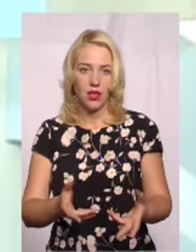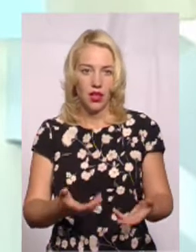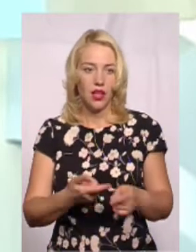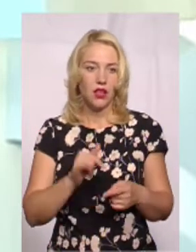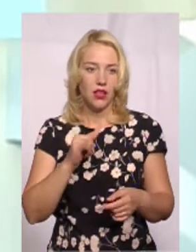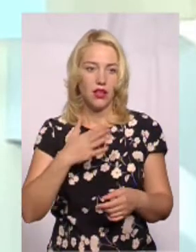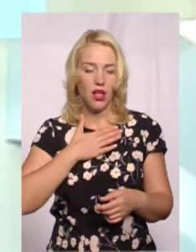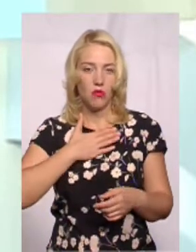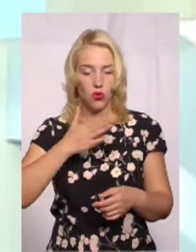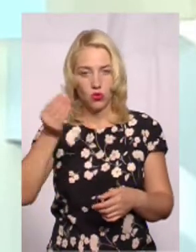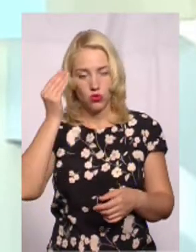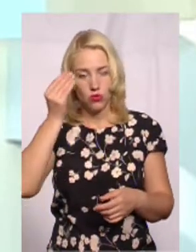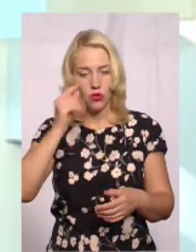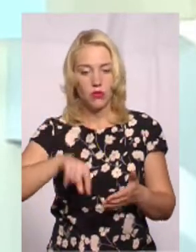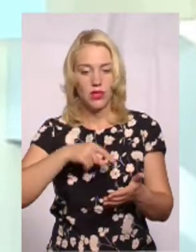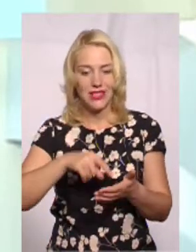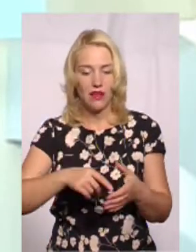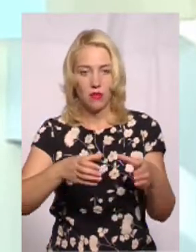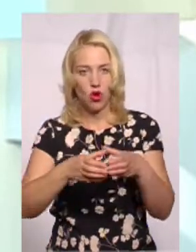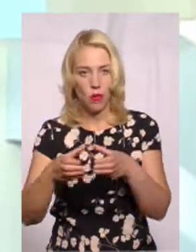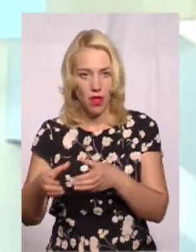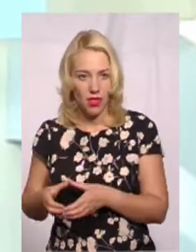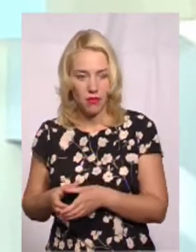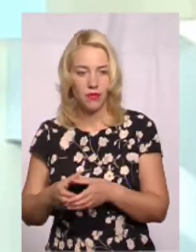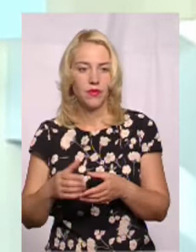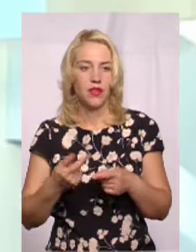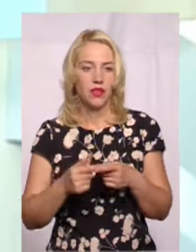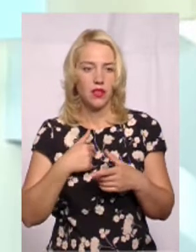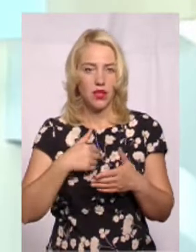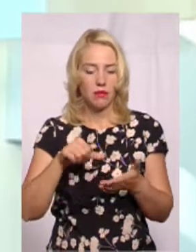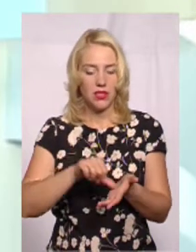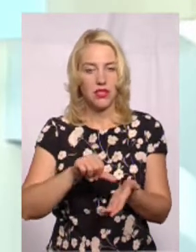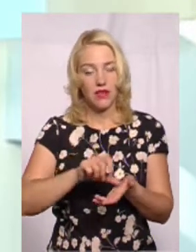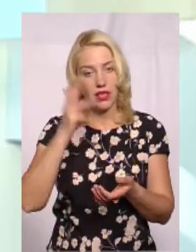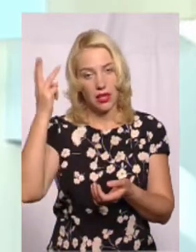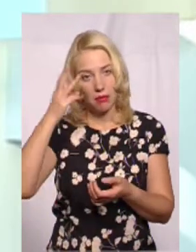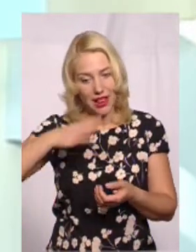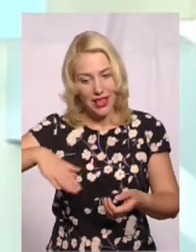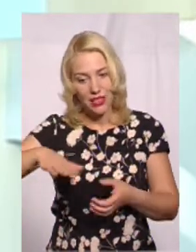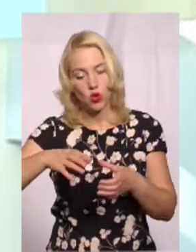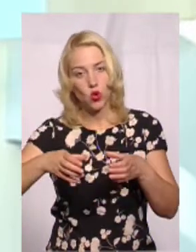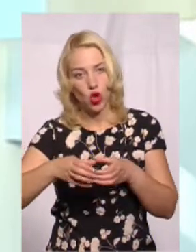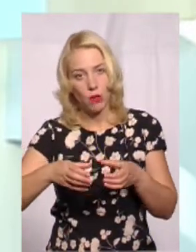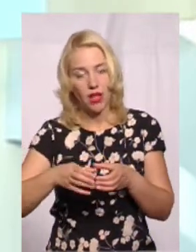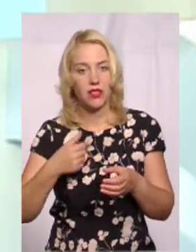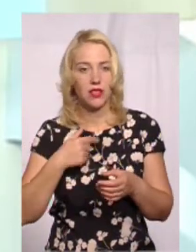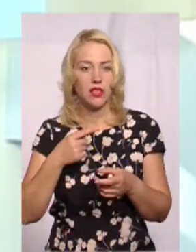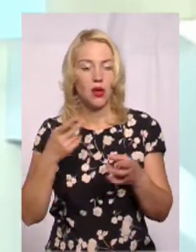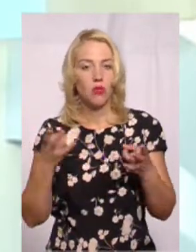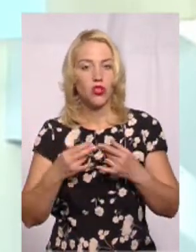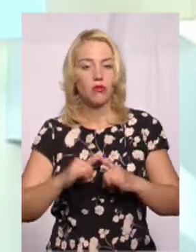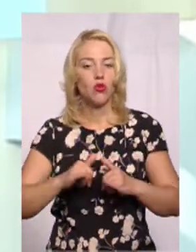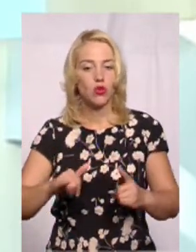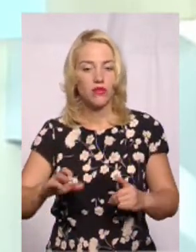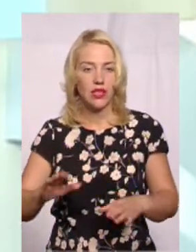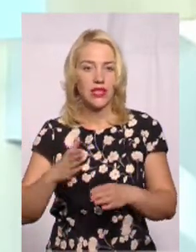на мою думку, місцевим громадам, власне, і, ну, тому що я представник Хмельницького, то, власне, до Хмельницького звертаюсь, потрібно розвивати